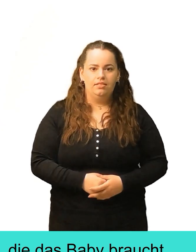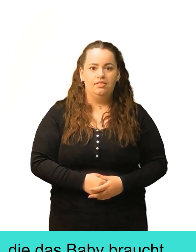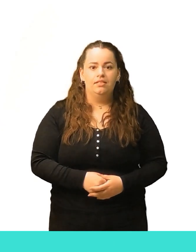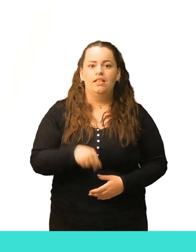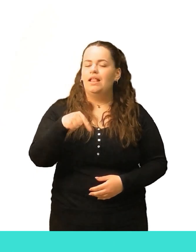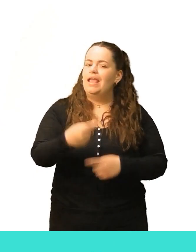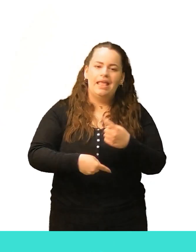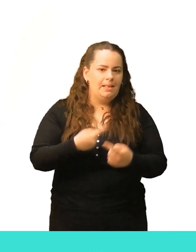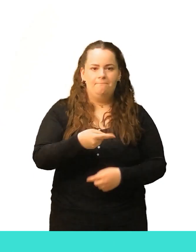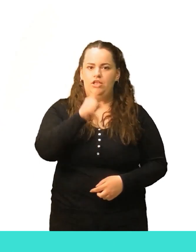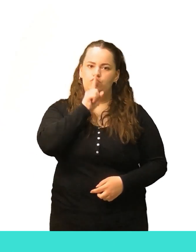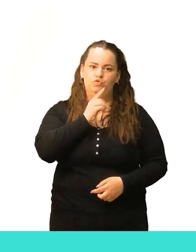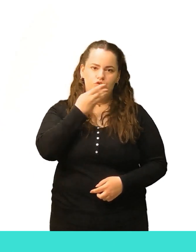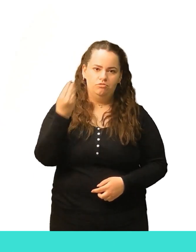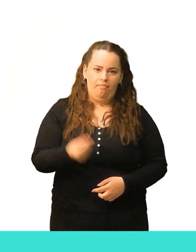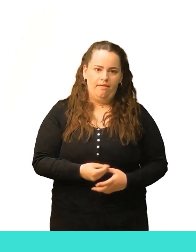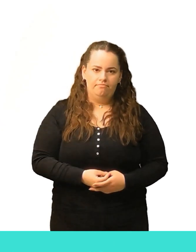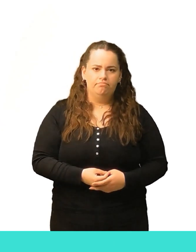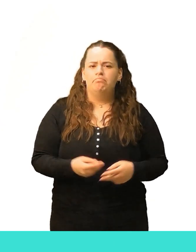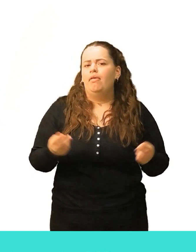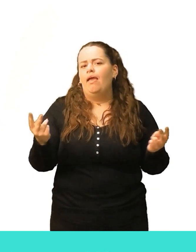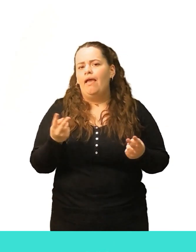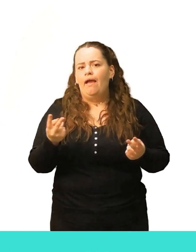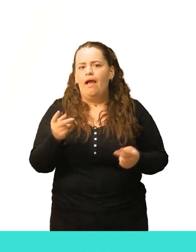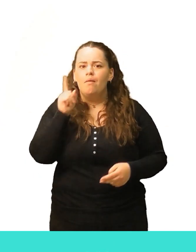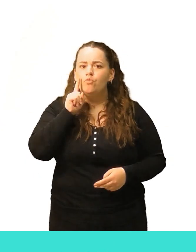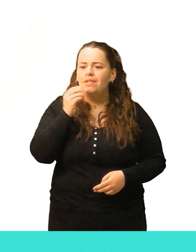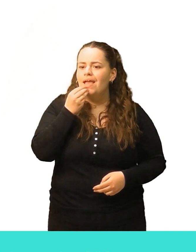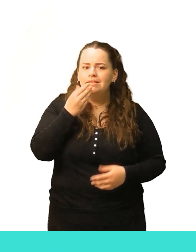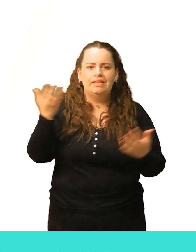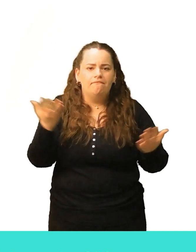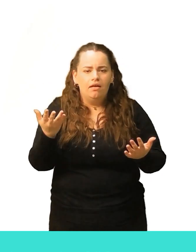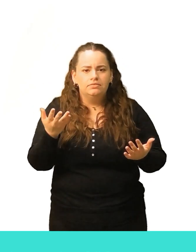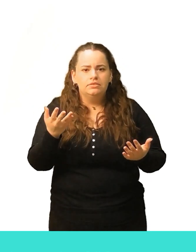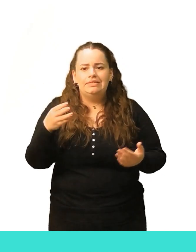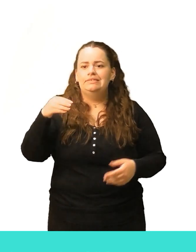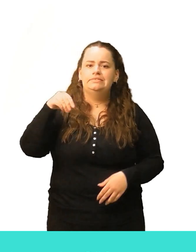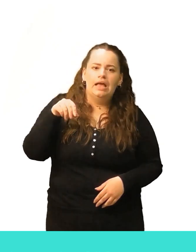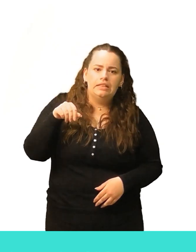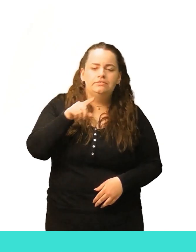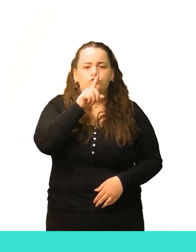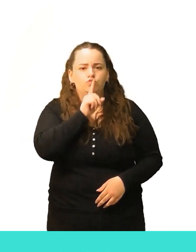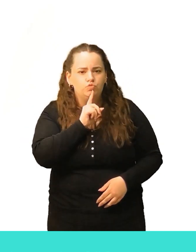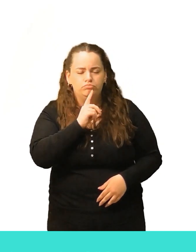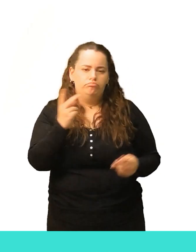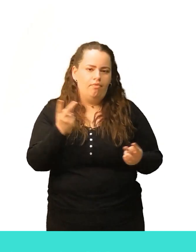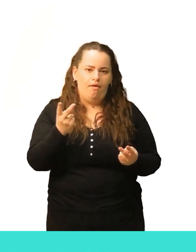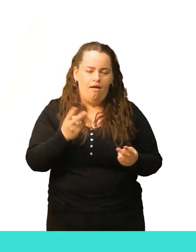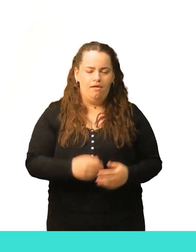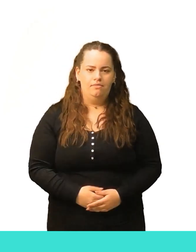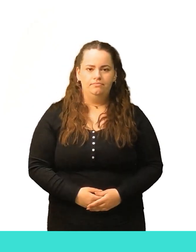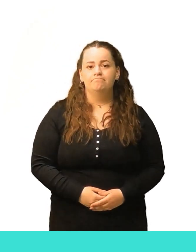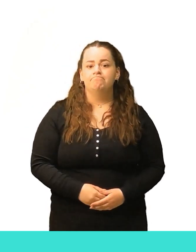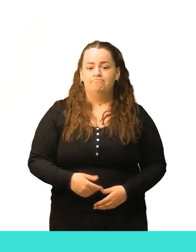wachsen. Und das Fruchtwasser schmeckt immer süß, egal was die Mutter isst, ob salziges oder süßes.